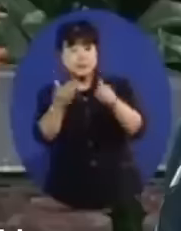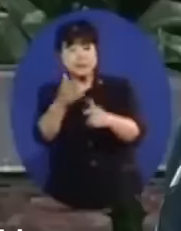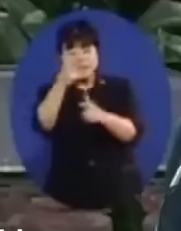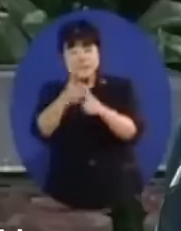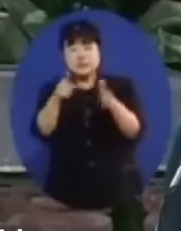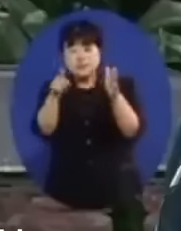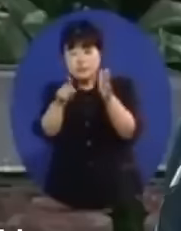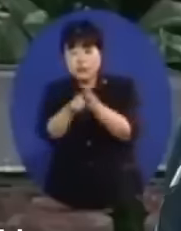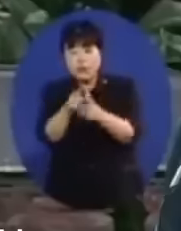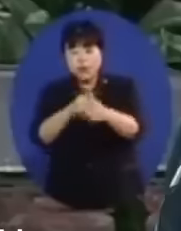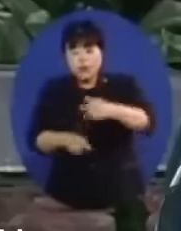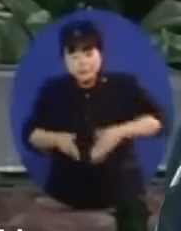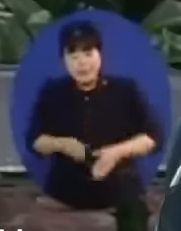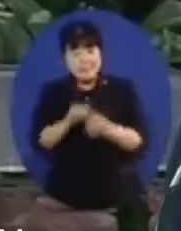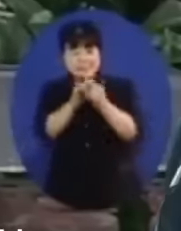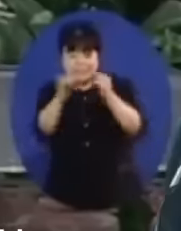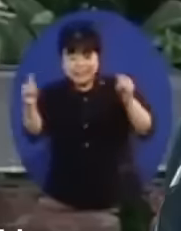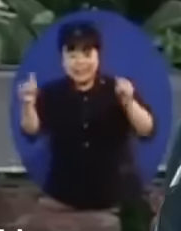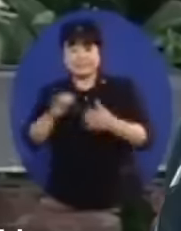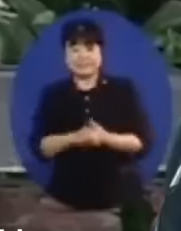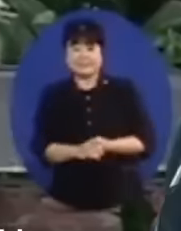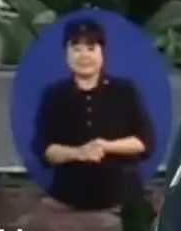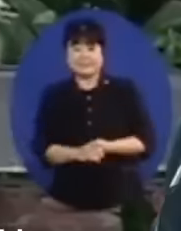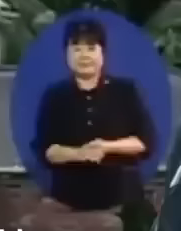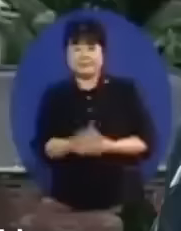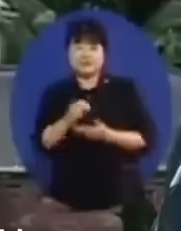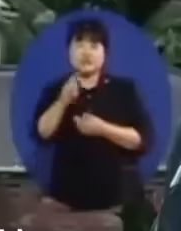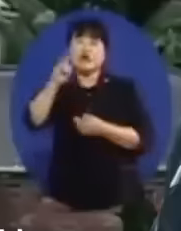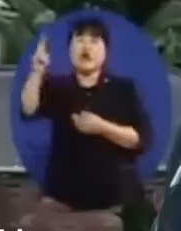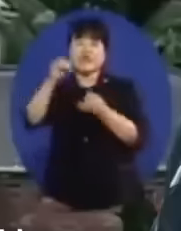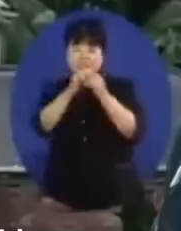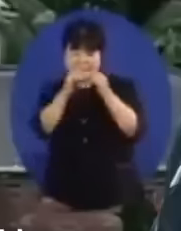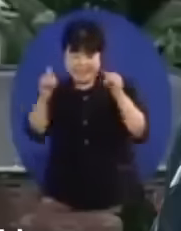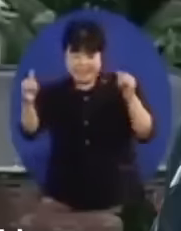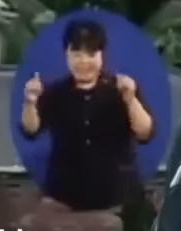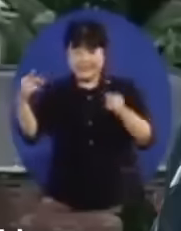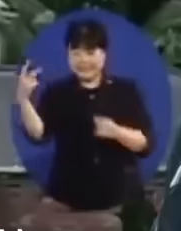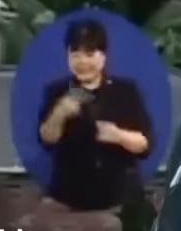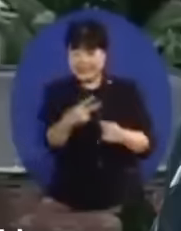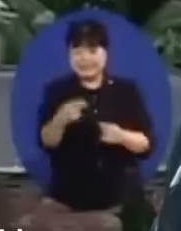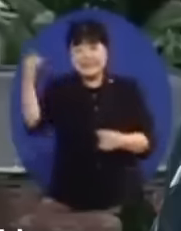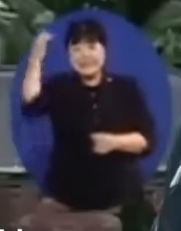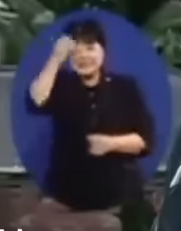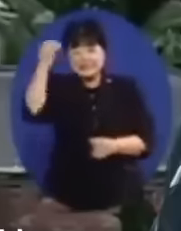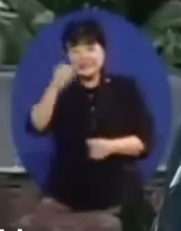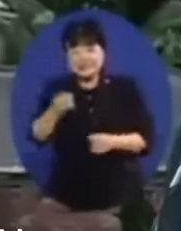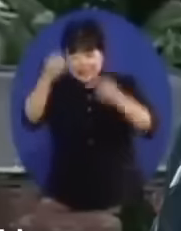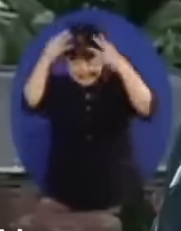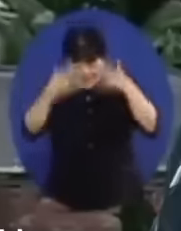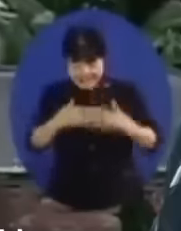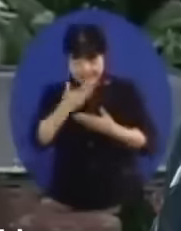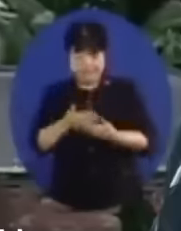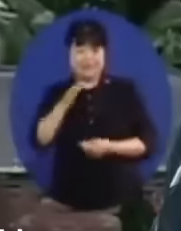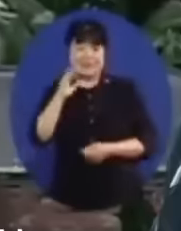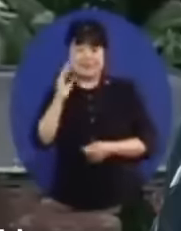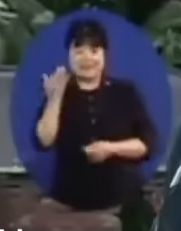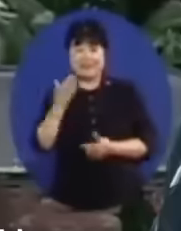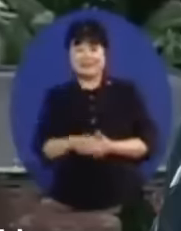예수 믿고 거듭난 사람, 그래서 주여 주여 하는 사람은 다시 성령의 세례를 받아야 되는